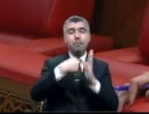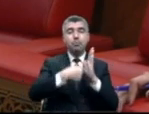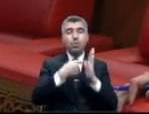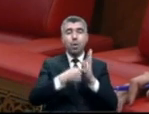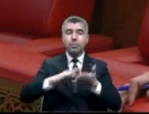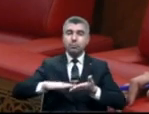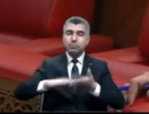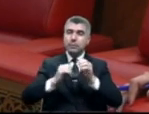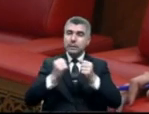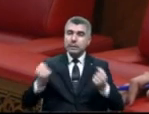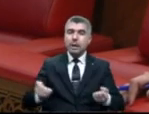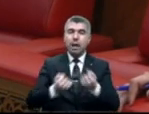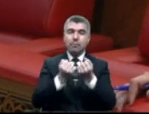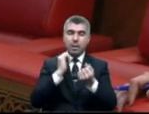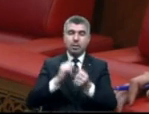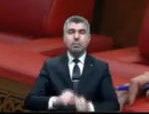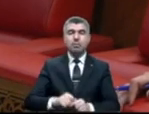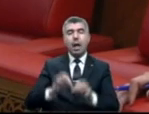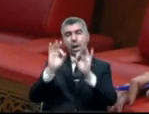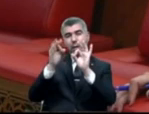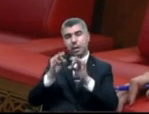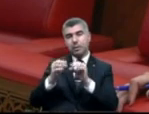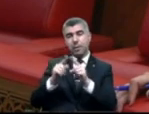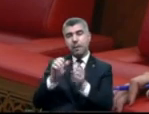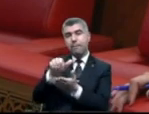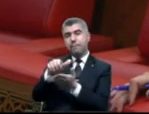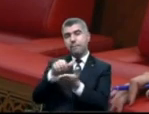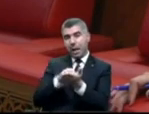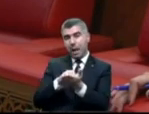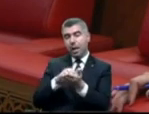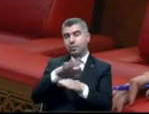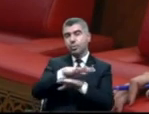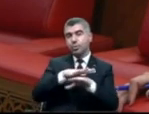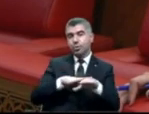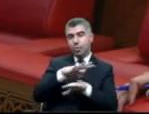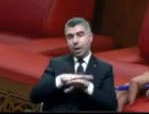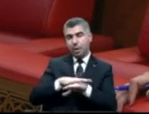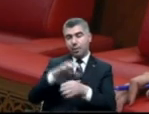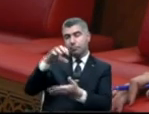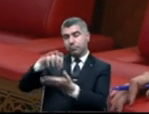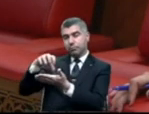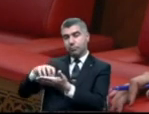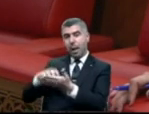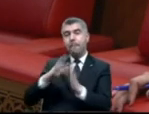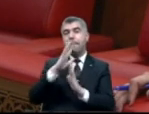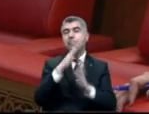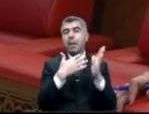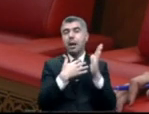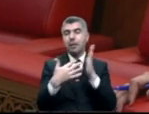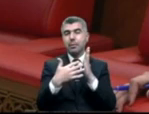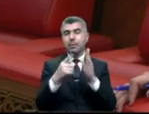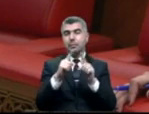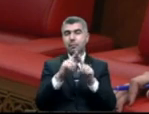من خلال مجموعة من الآليات، أهمها عندك المخططات الفلاحية الجهوية، برامج المبادرة الوطنية